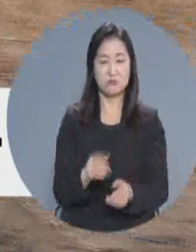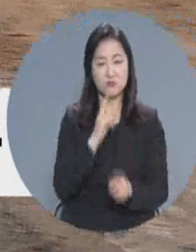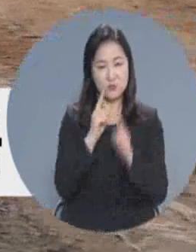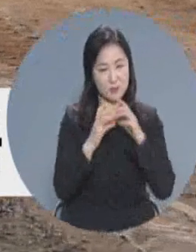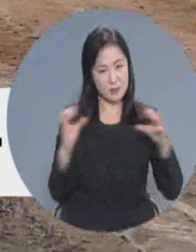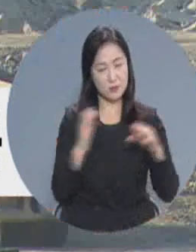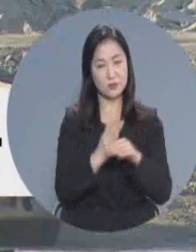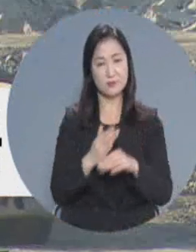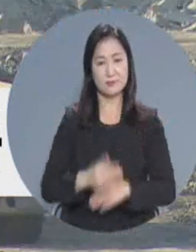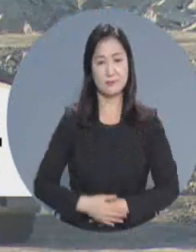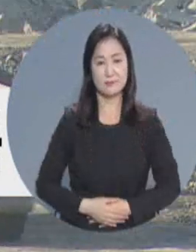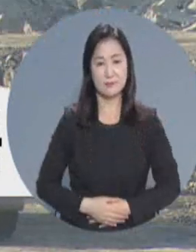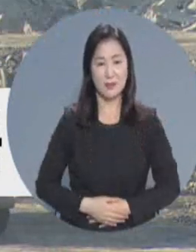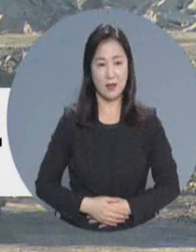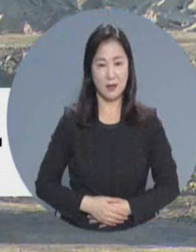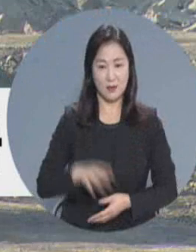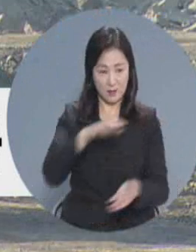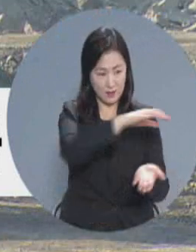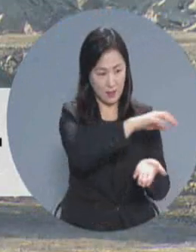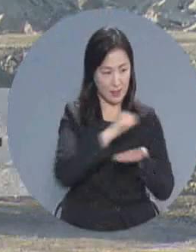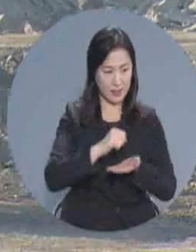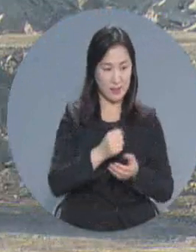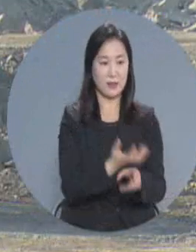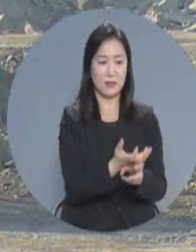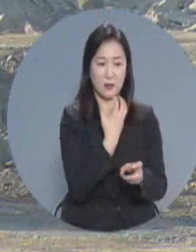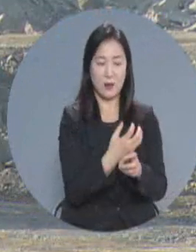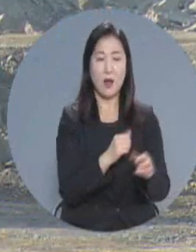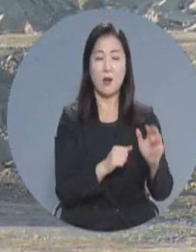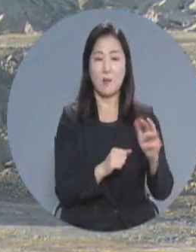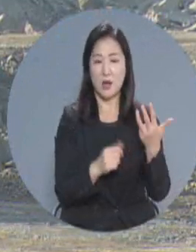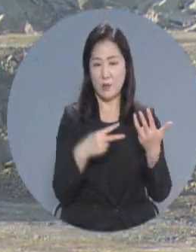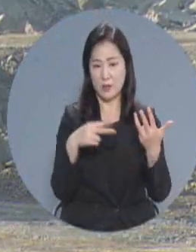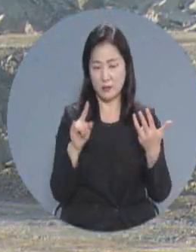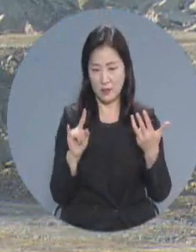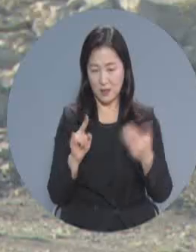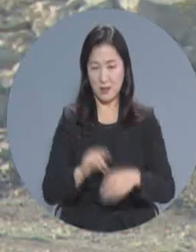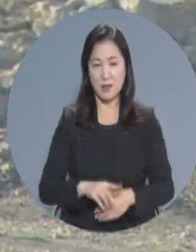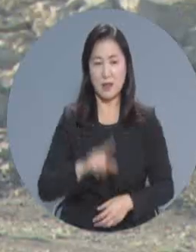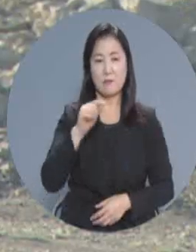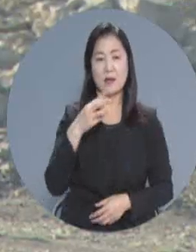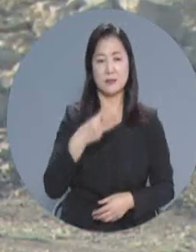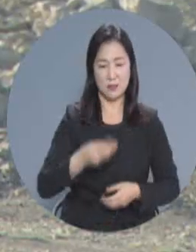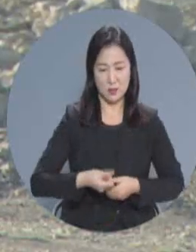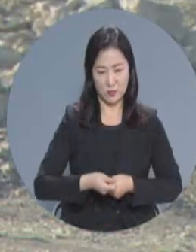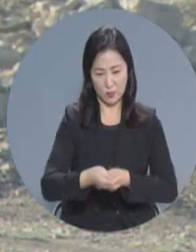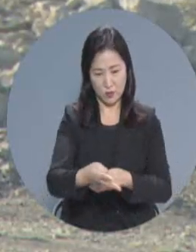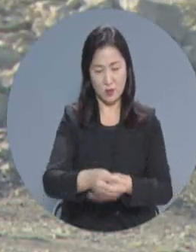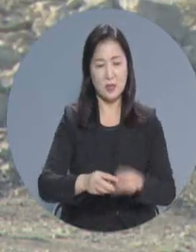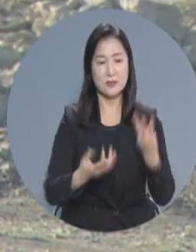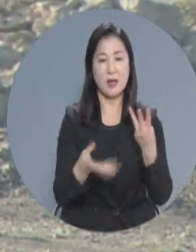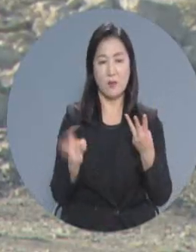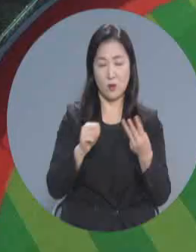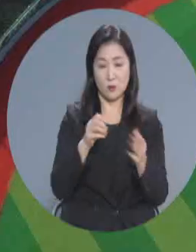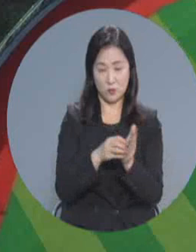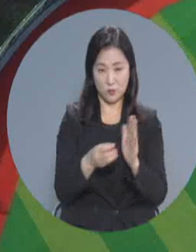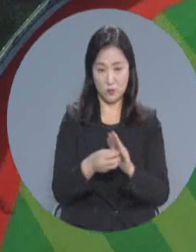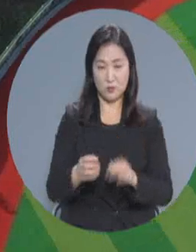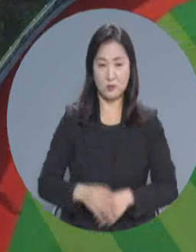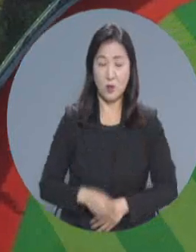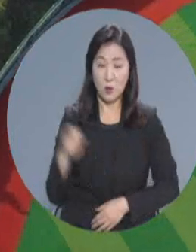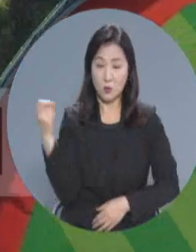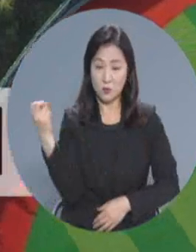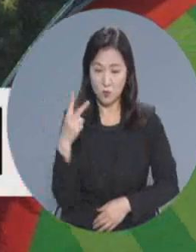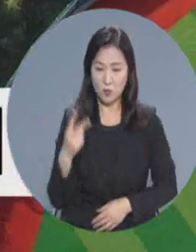말썽입니다. 반입 물량은 덤프트럭 800대 분량인 13제곱미터 3억 원에 달합니다. 게다가